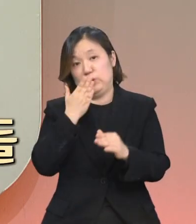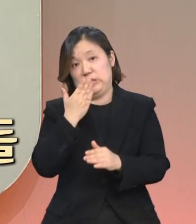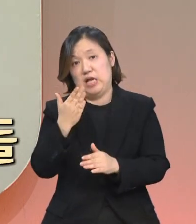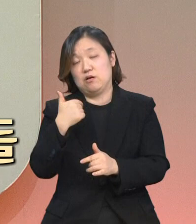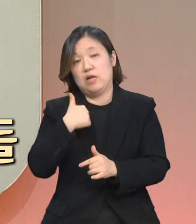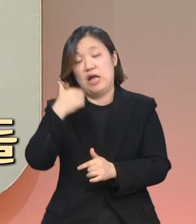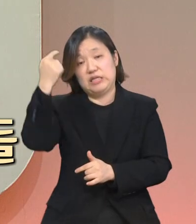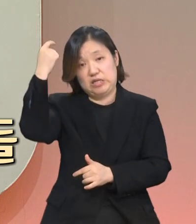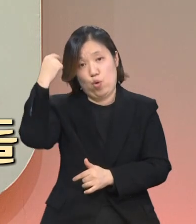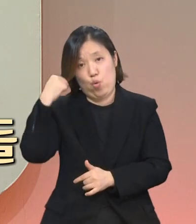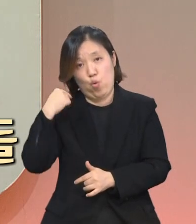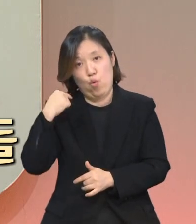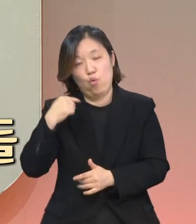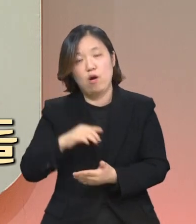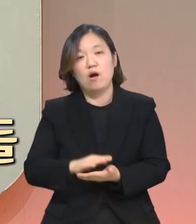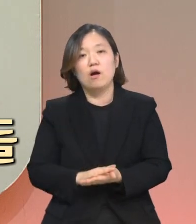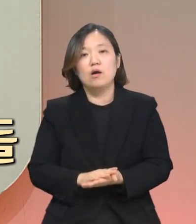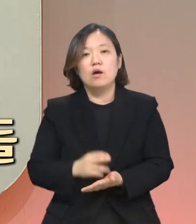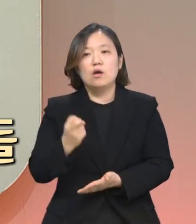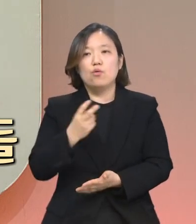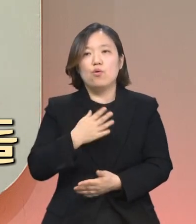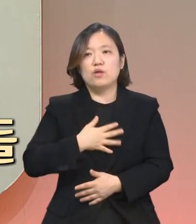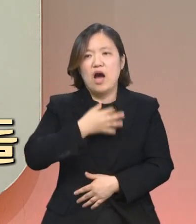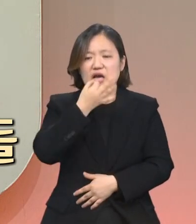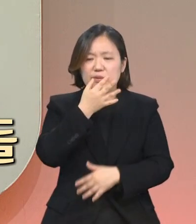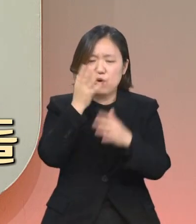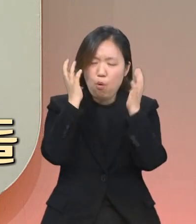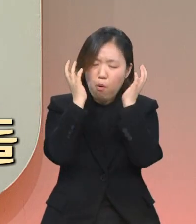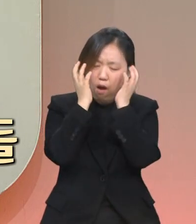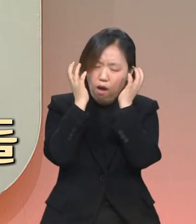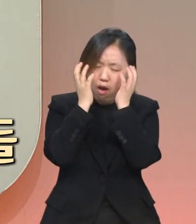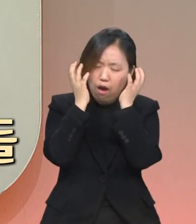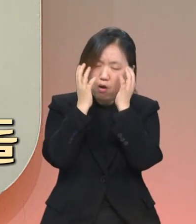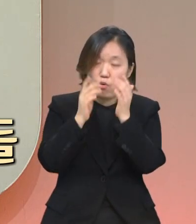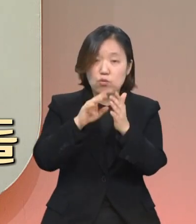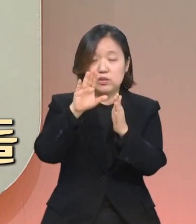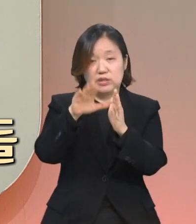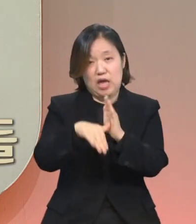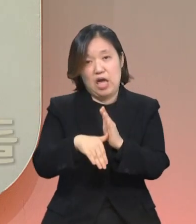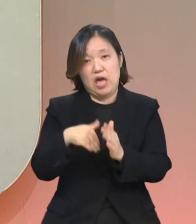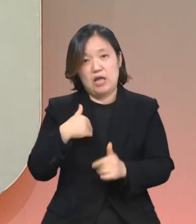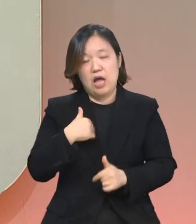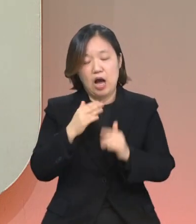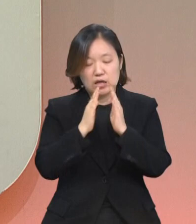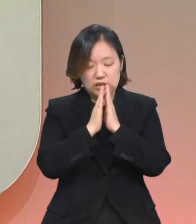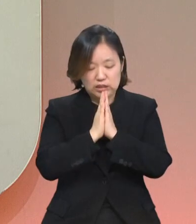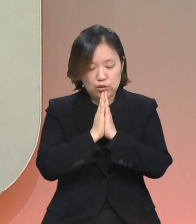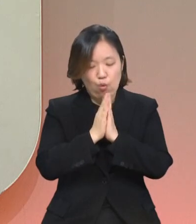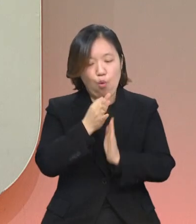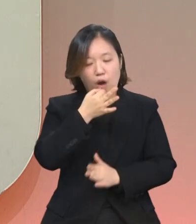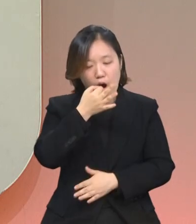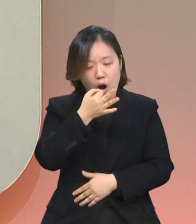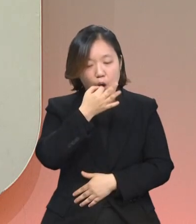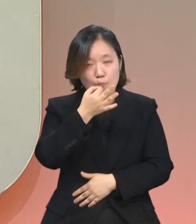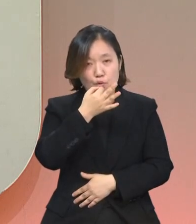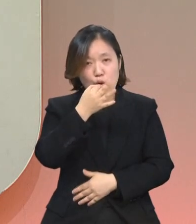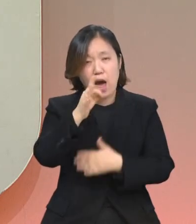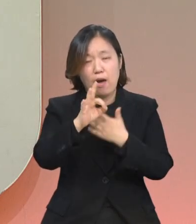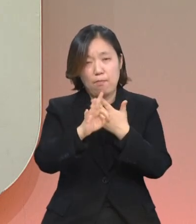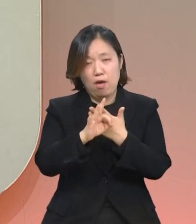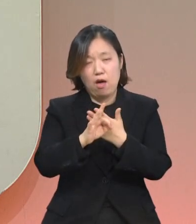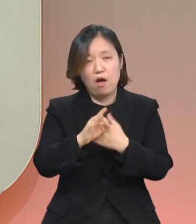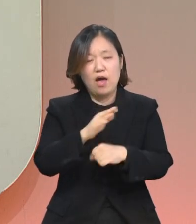실제로 느꼈고 그리고 힘들고 괴로운 상황 속에서도 그 기도와 염불의 힘으로